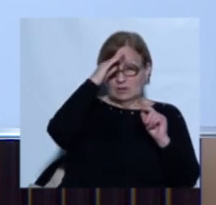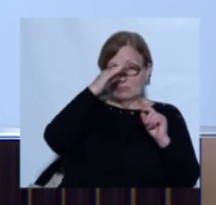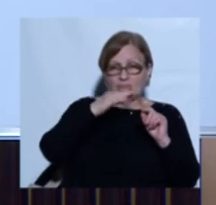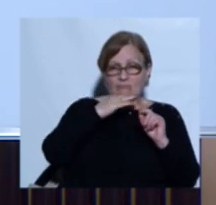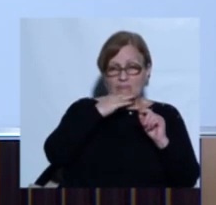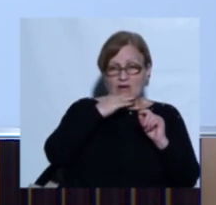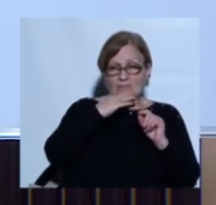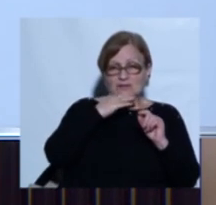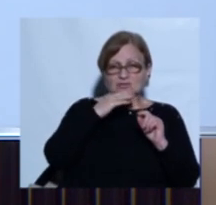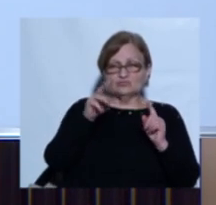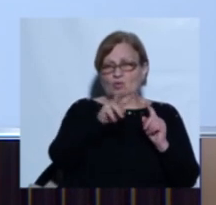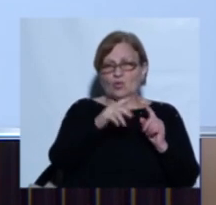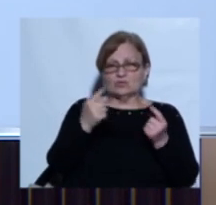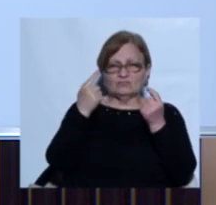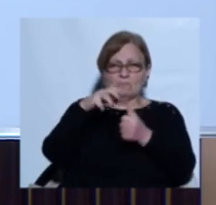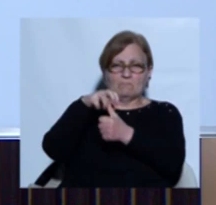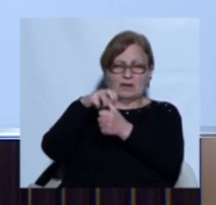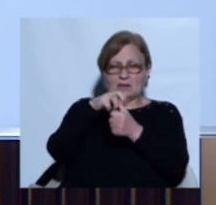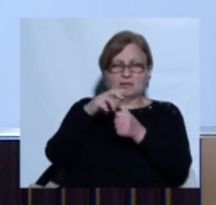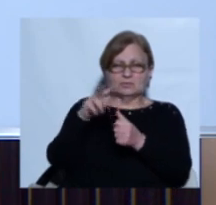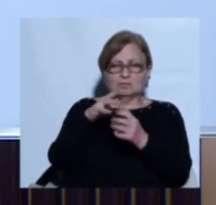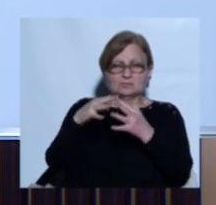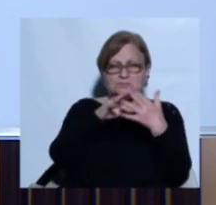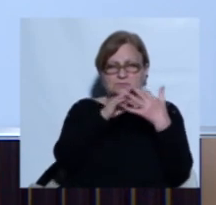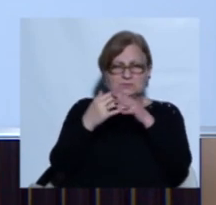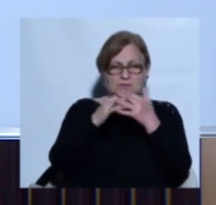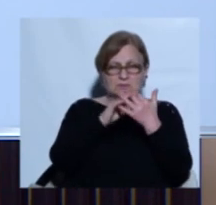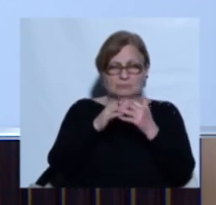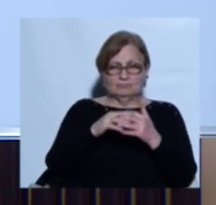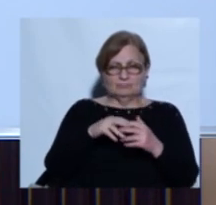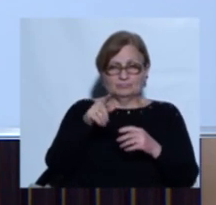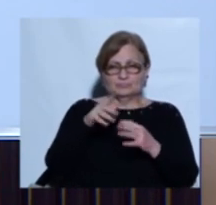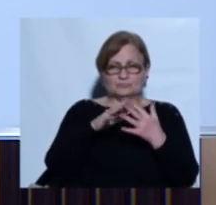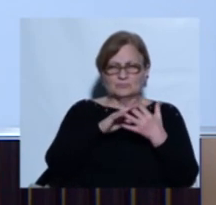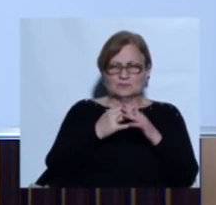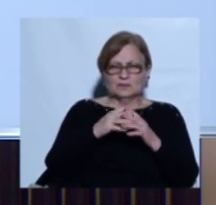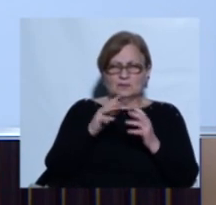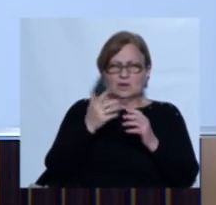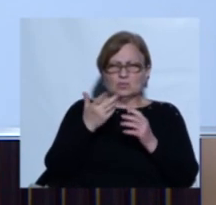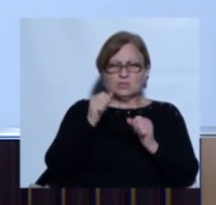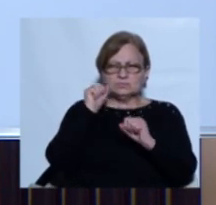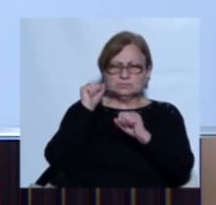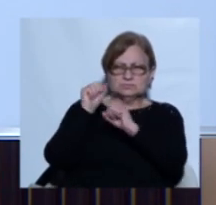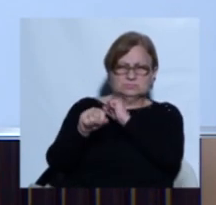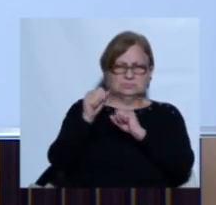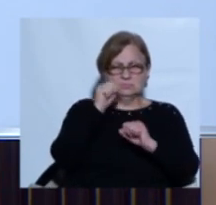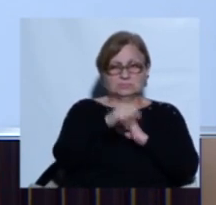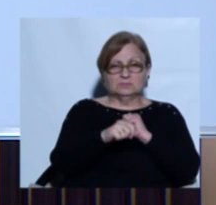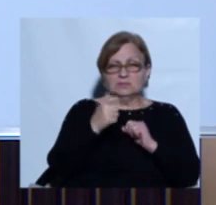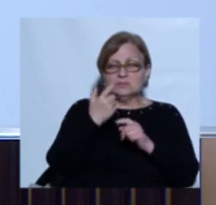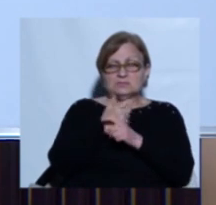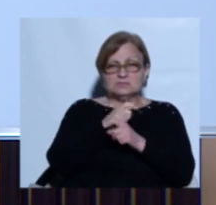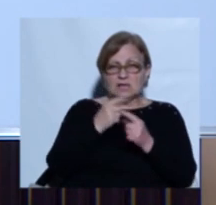შვილი ბელადი შეეჭიდებიან ერთმანეთს და ამ შეჭიდებას ძალიან დიდი მნიშვნელობა აქვს და ჩვენ მას